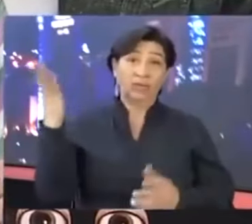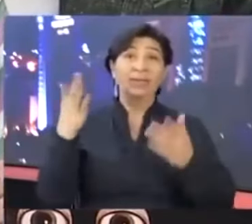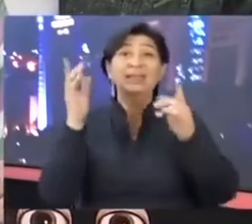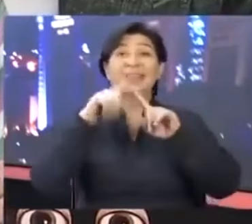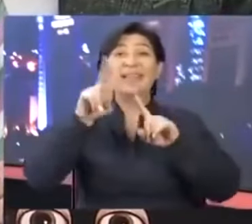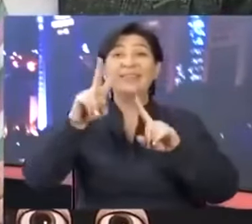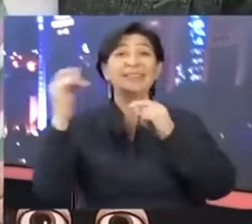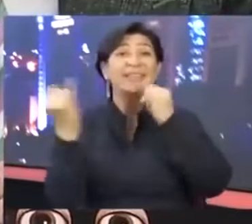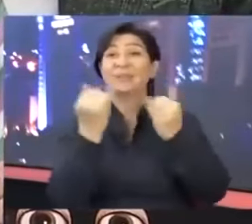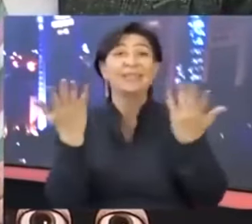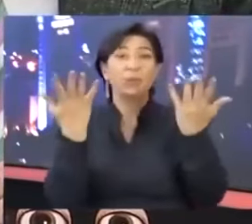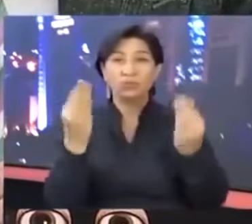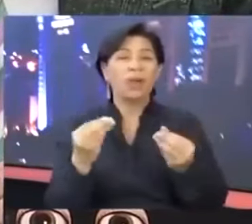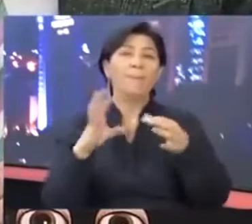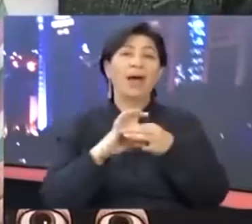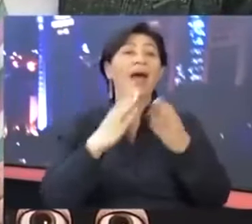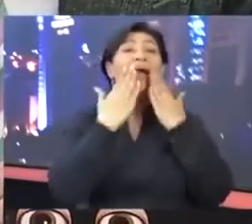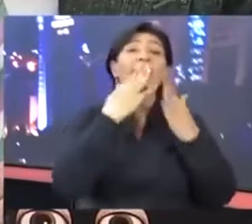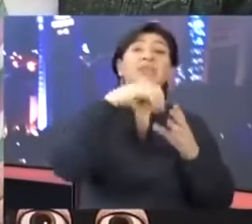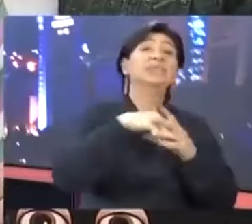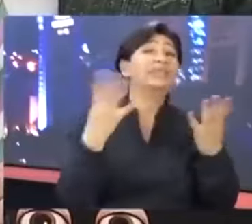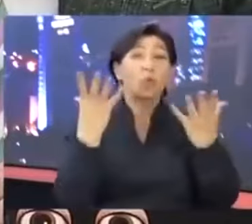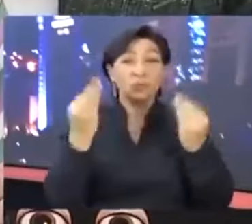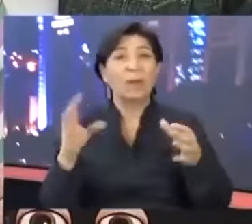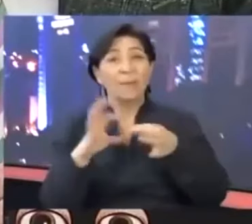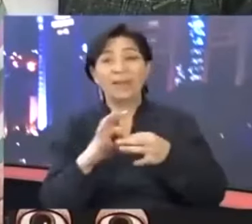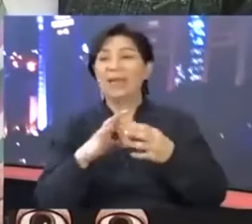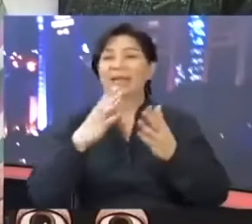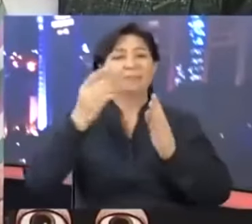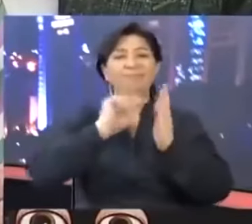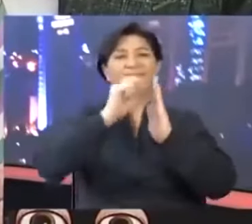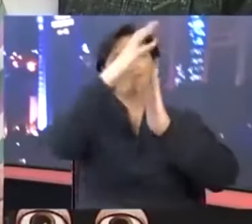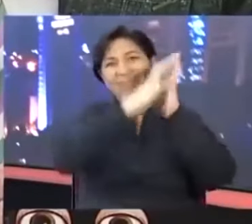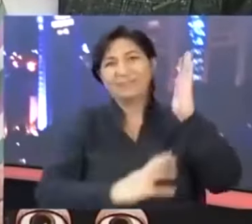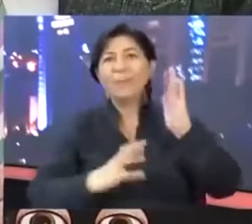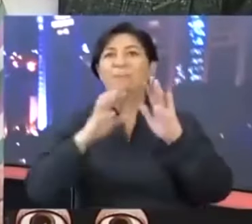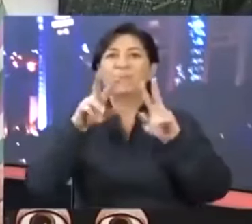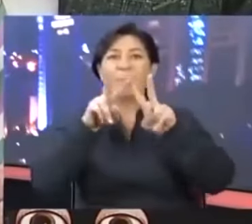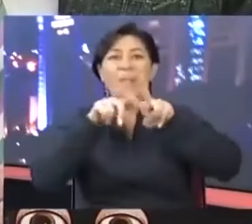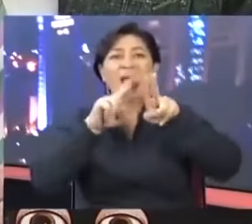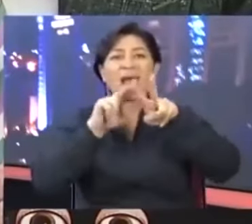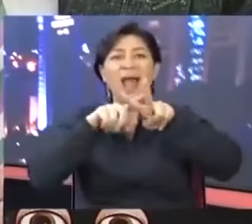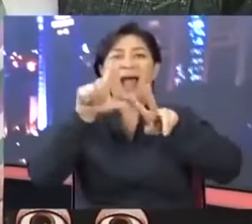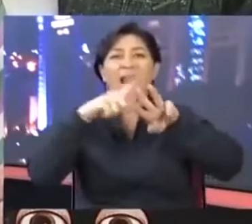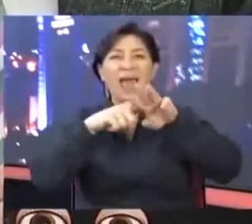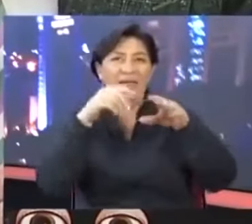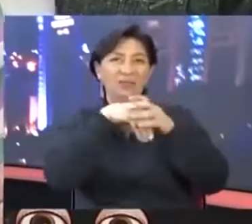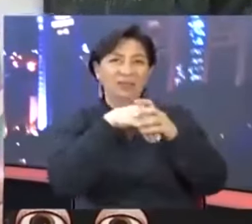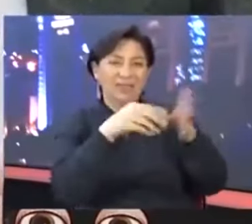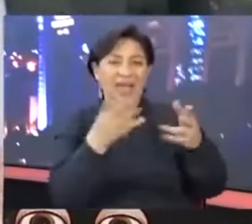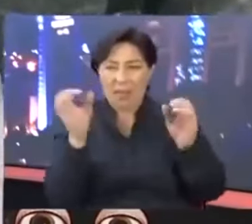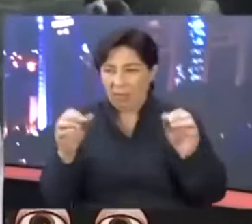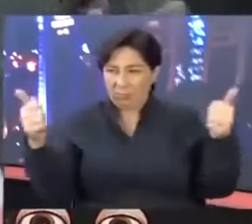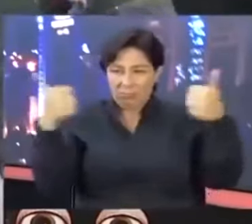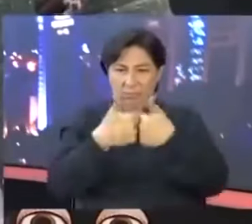yapılacağına bağlı akademide de Tartışmanın nasıl yapılacağına bağlı Aslında makaleler üzerinden de bu Tartışma olabilir İlla yan yana da gelmesi gerekmiyor yani